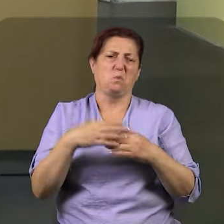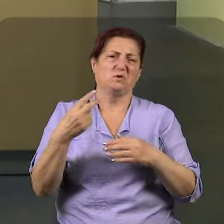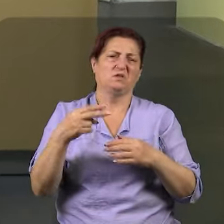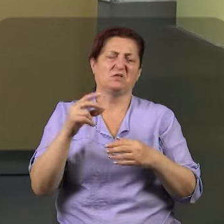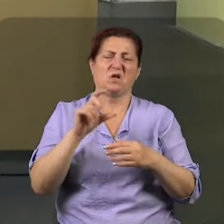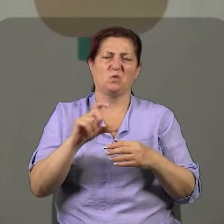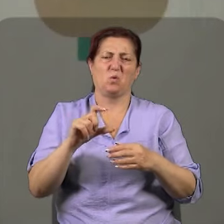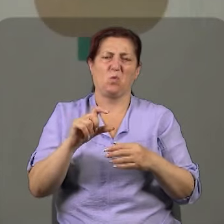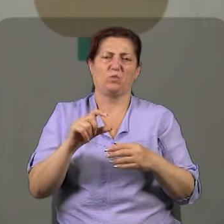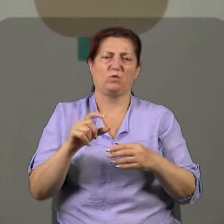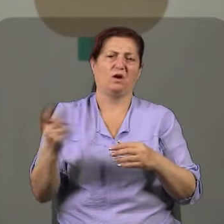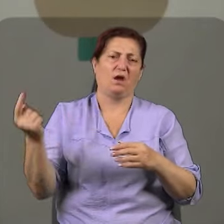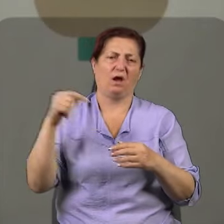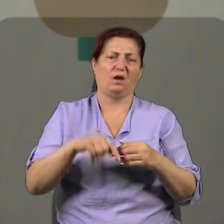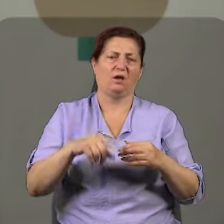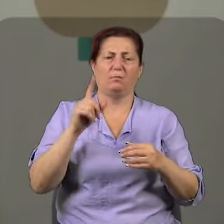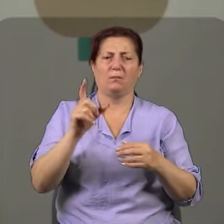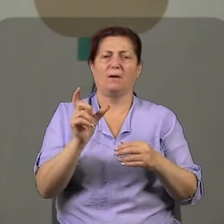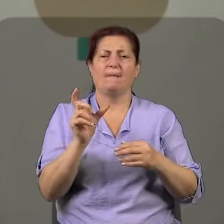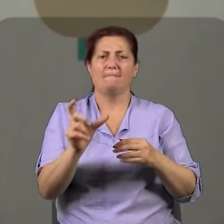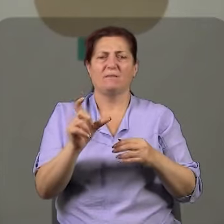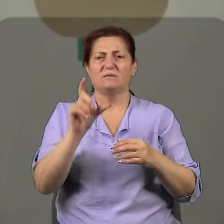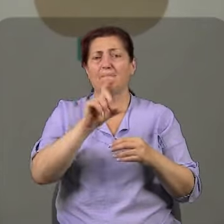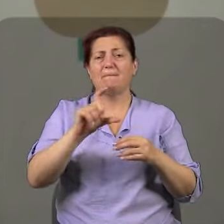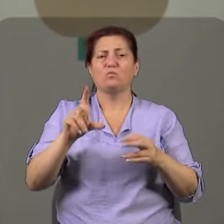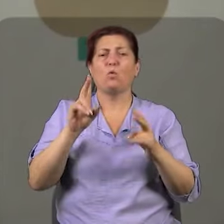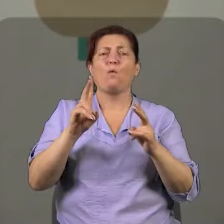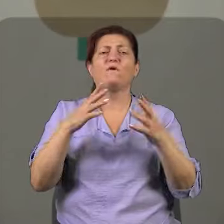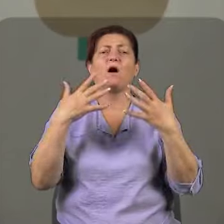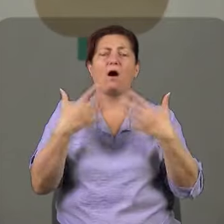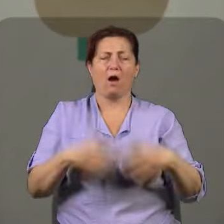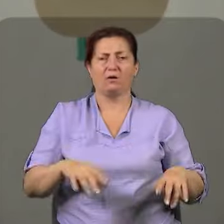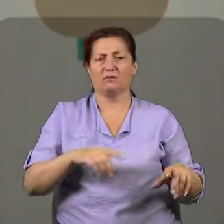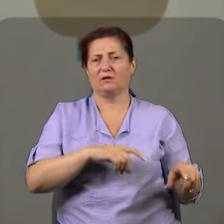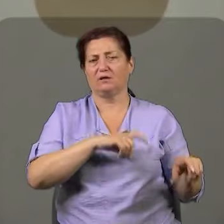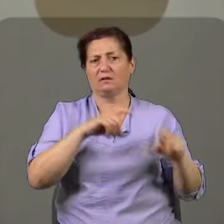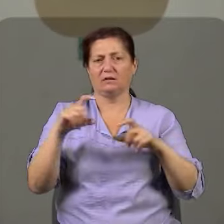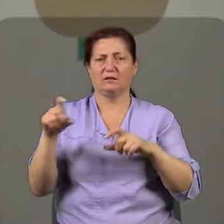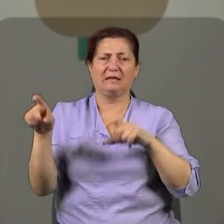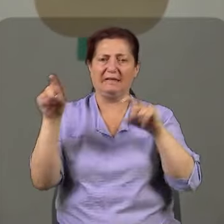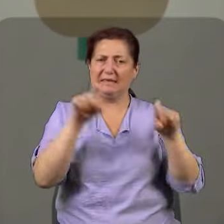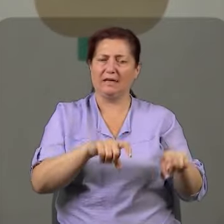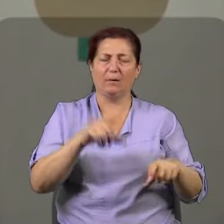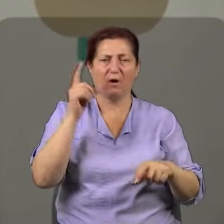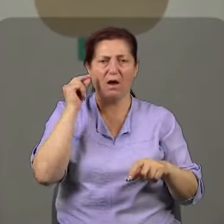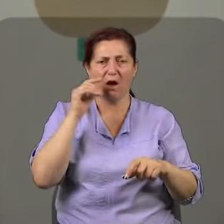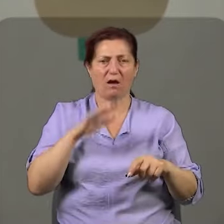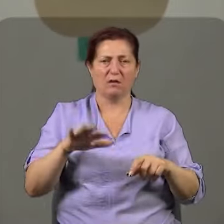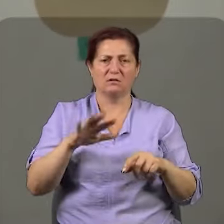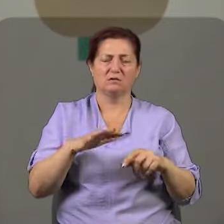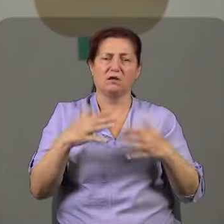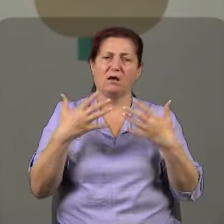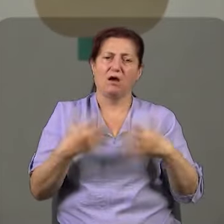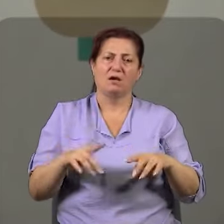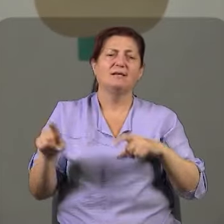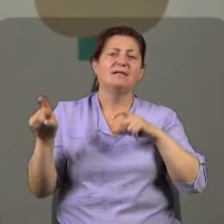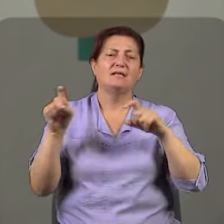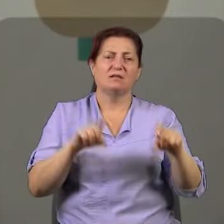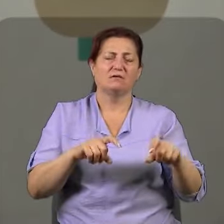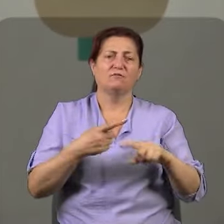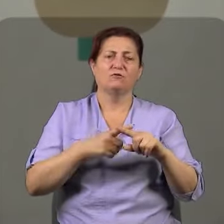մեջ, ու դրանց մի մասը նաև եղել են մարդիկ, ովքեր արդեն տեղափոխվել էին Հայաստան կամ հեսա տեղափոխվում էին առանց այն, էլի, այսինքն